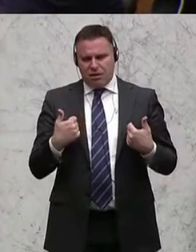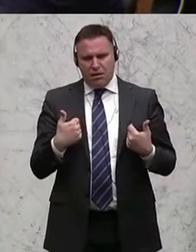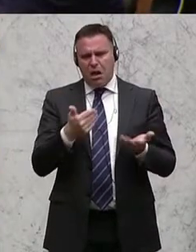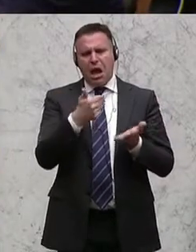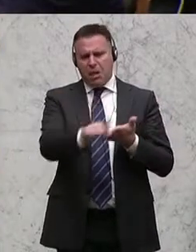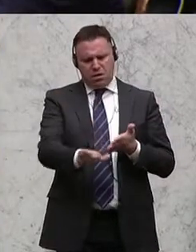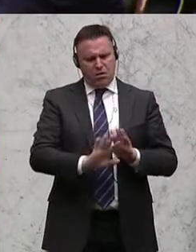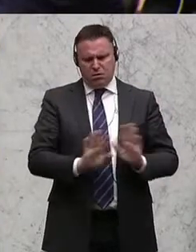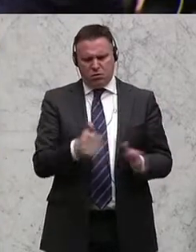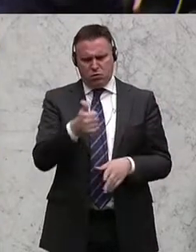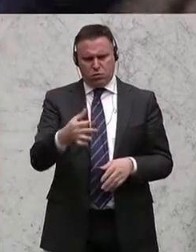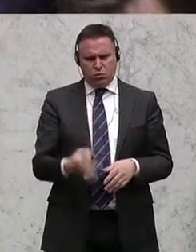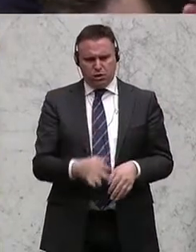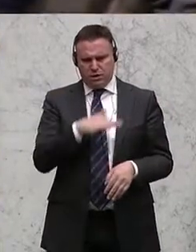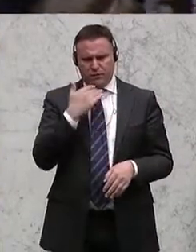genug ablehnen. Vielen Dank.